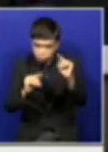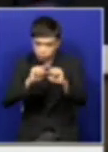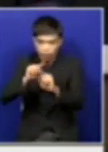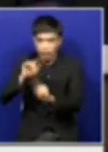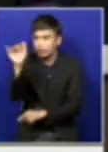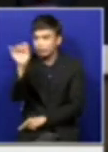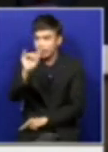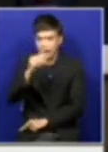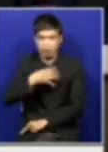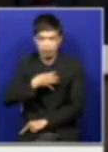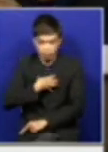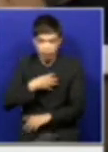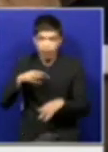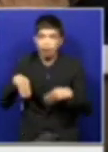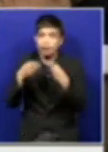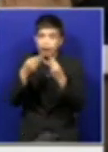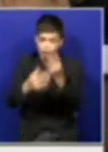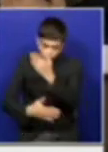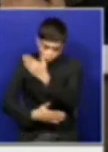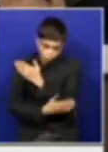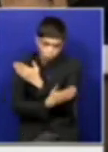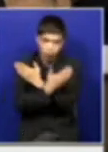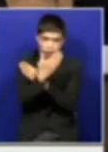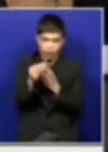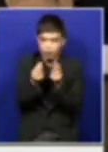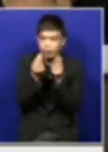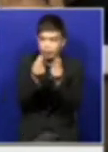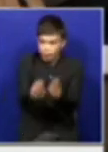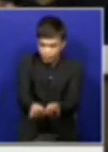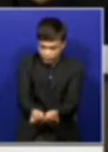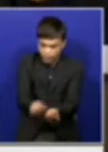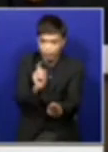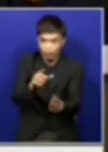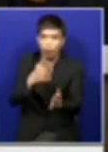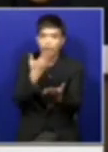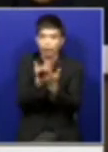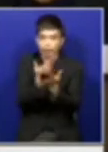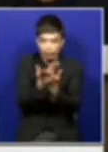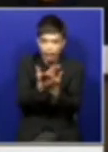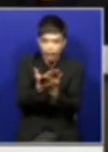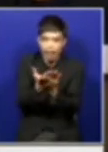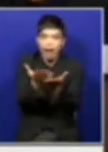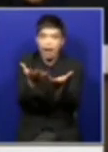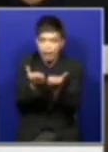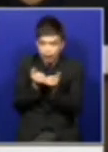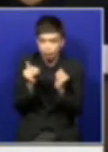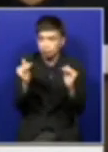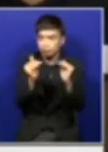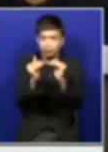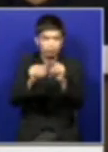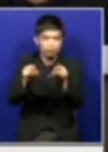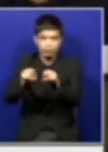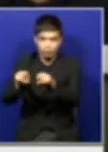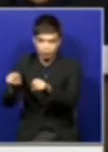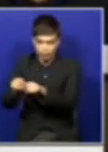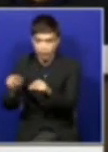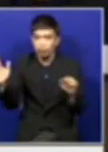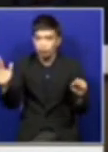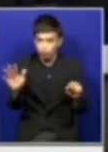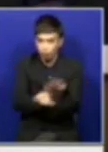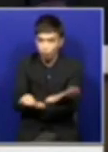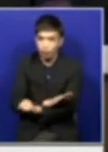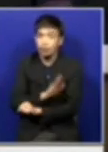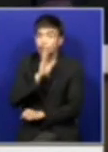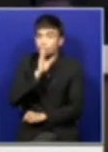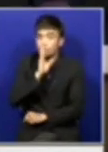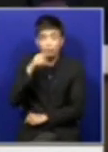ให้คนเหล่านี้ได้มีโอกาสได้รับการเยียวยาด้วยโดยเฉพาะคนที่ไม่สาม